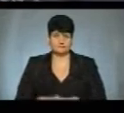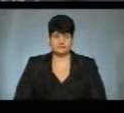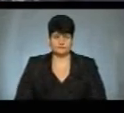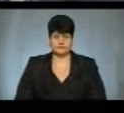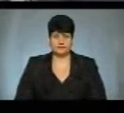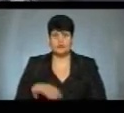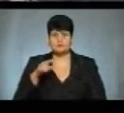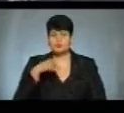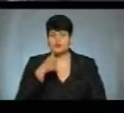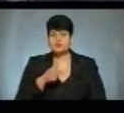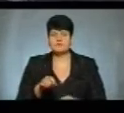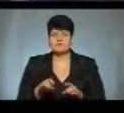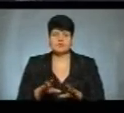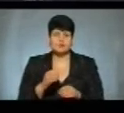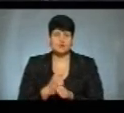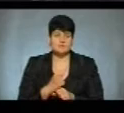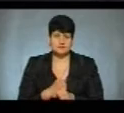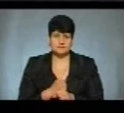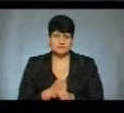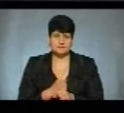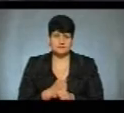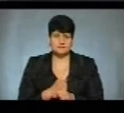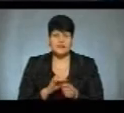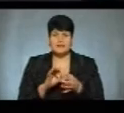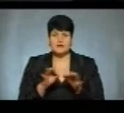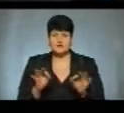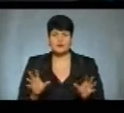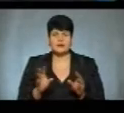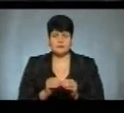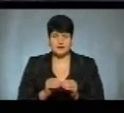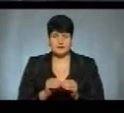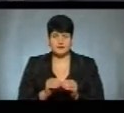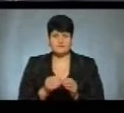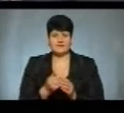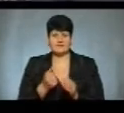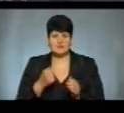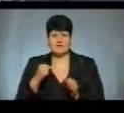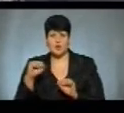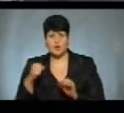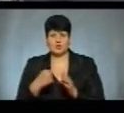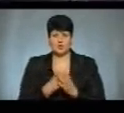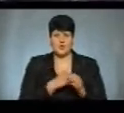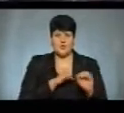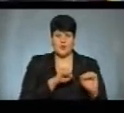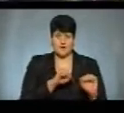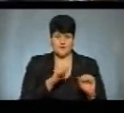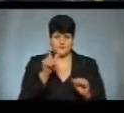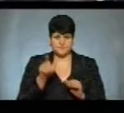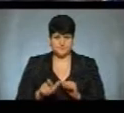Цього року ми вирішили зробити ту ланцюг єднання від героїв до героїв, тобто від